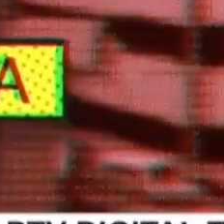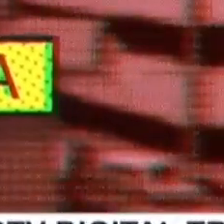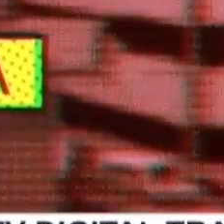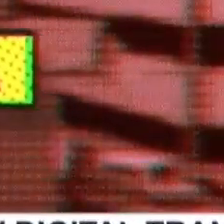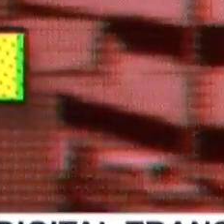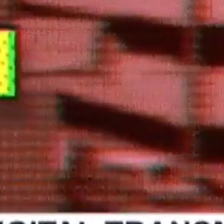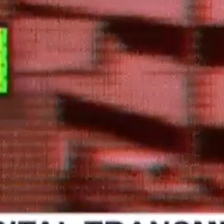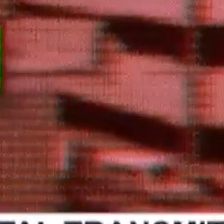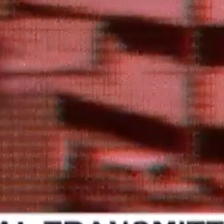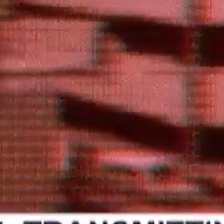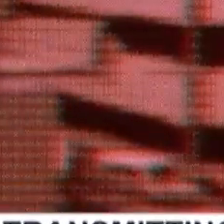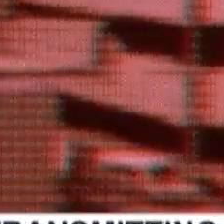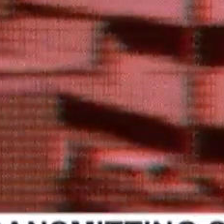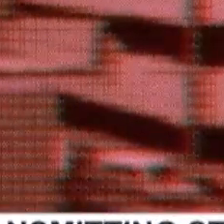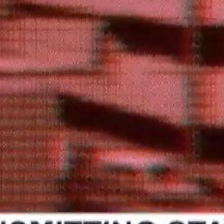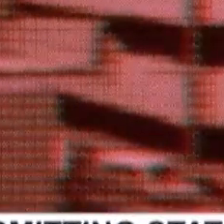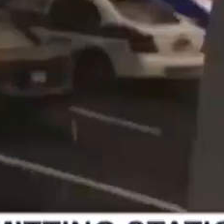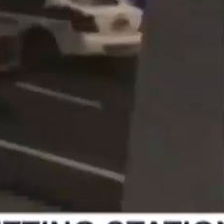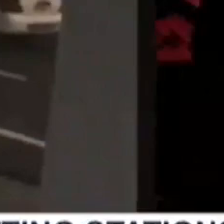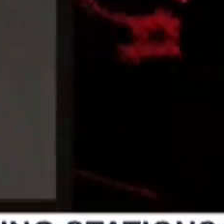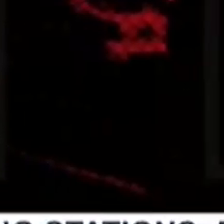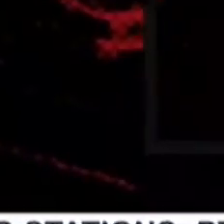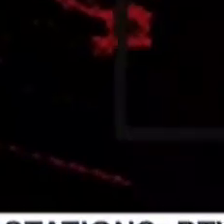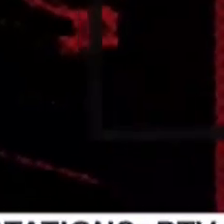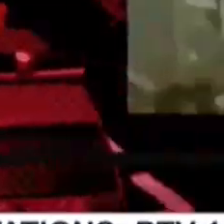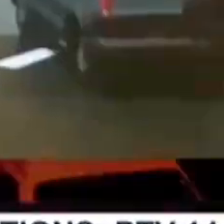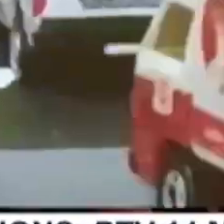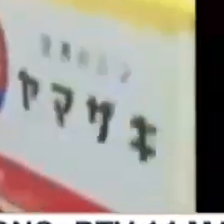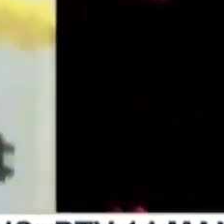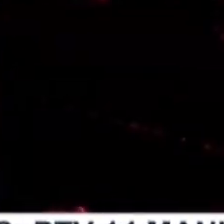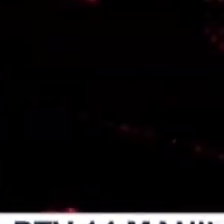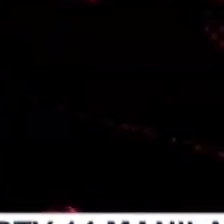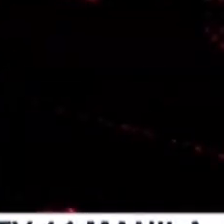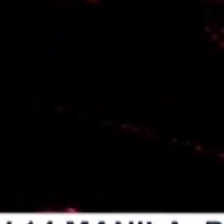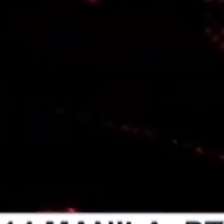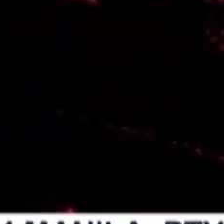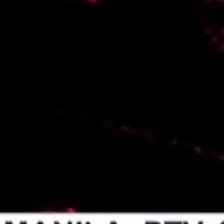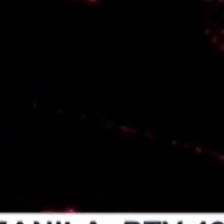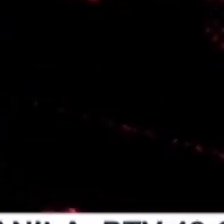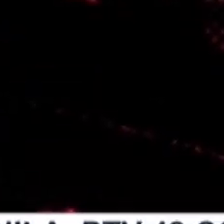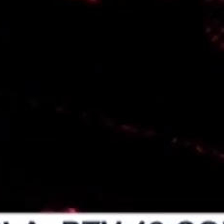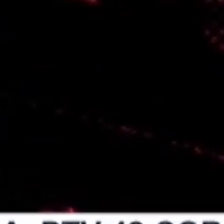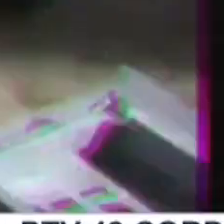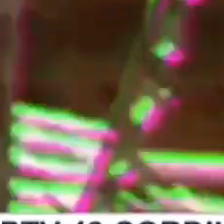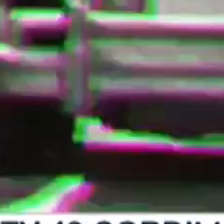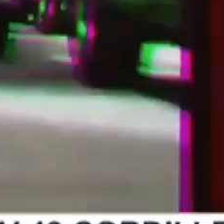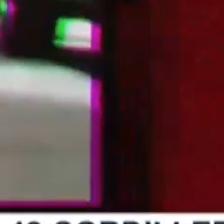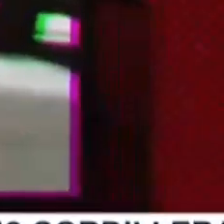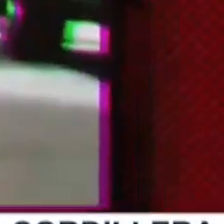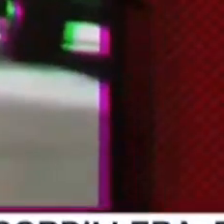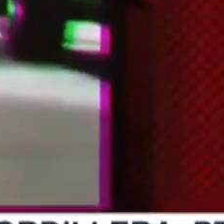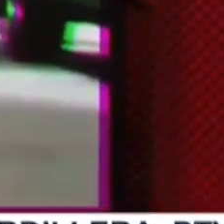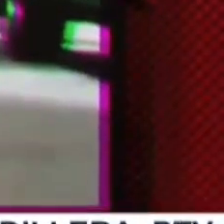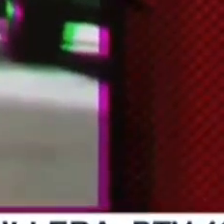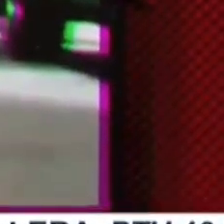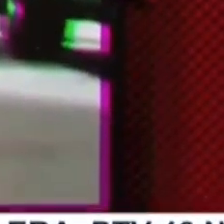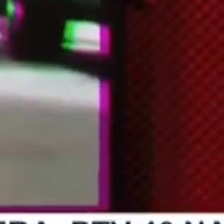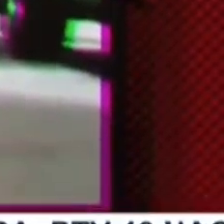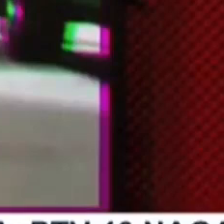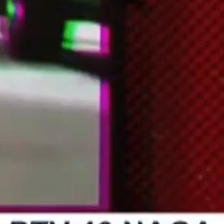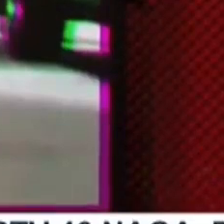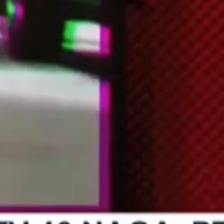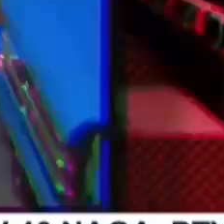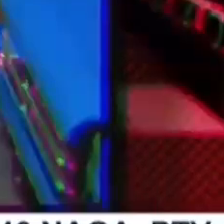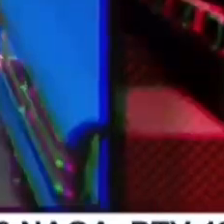It's a small world, sabi nga nila. At tila literal na pinaliit na version ng Metro Manila ang ginawa ng isang